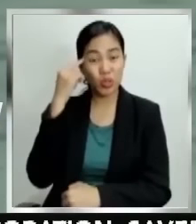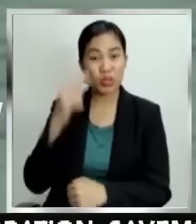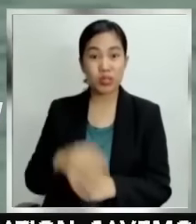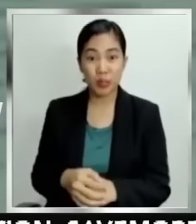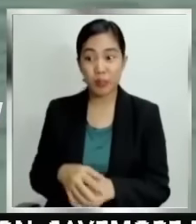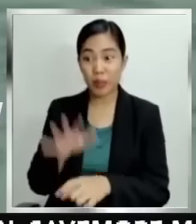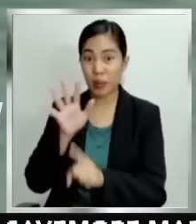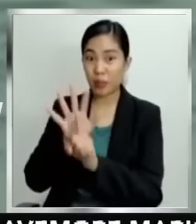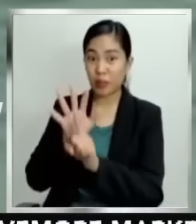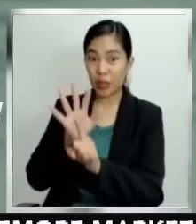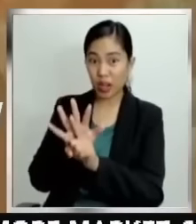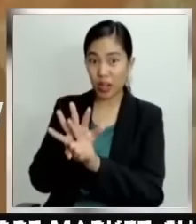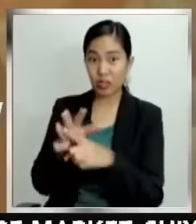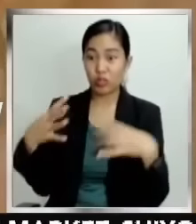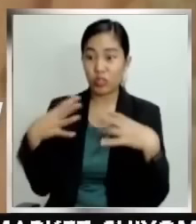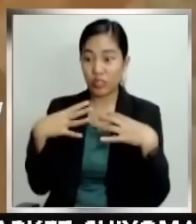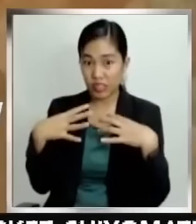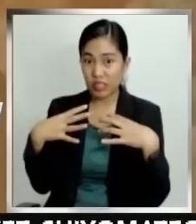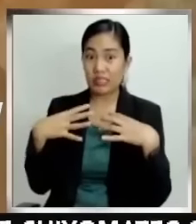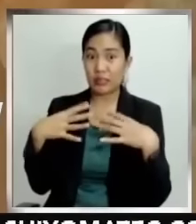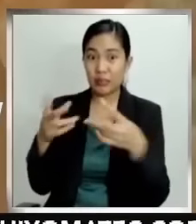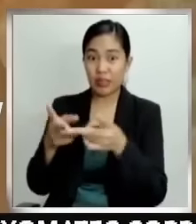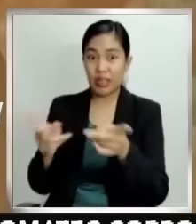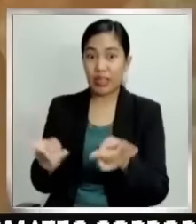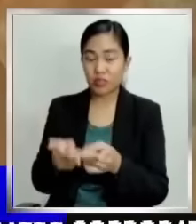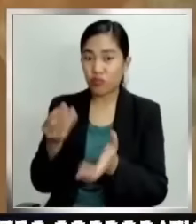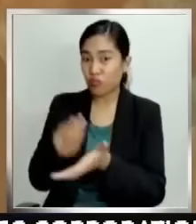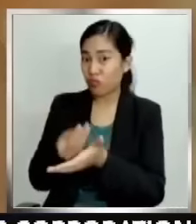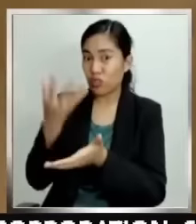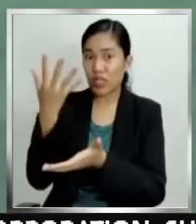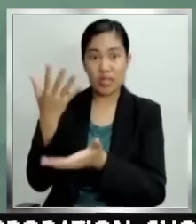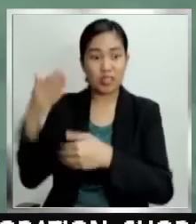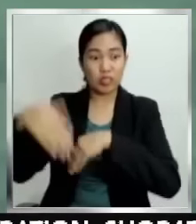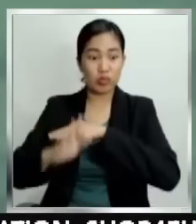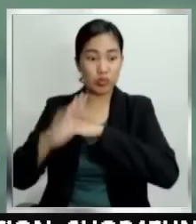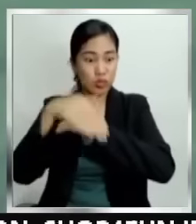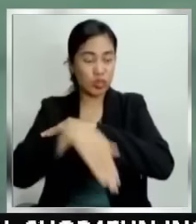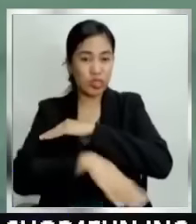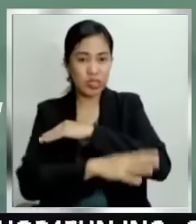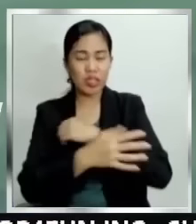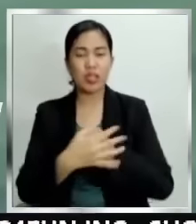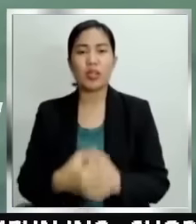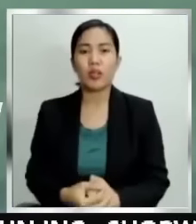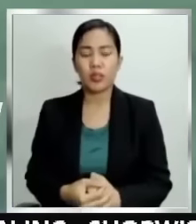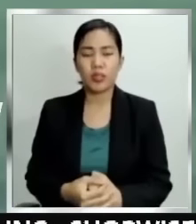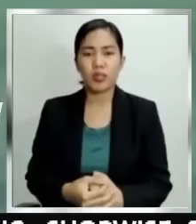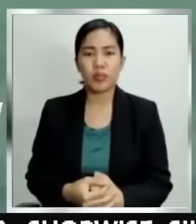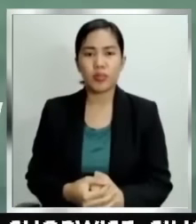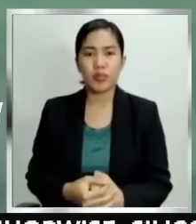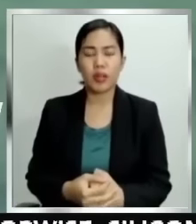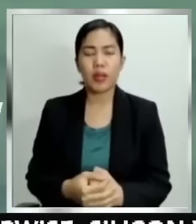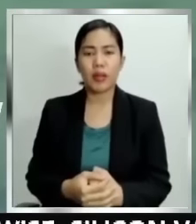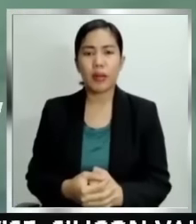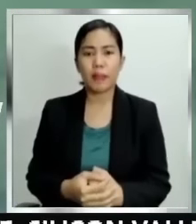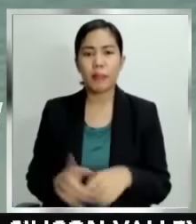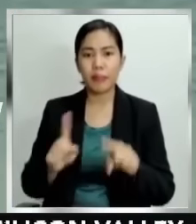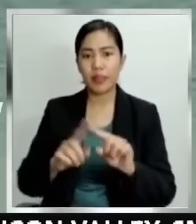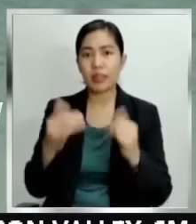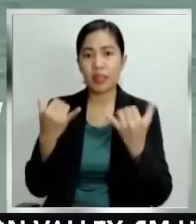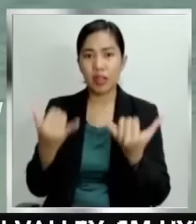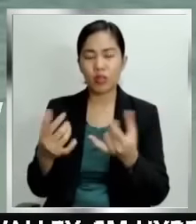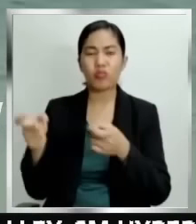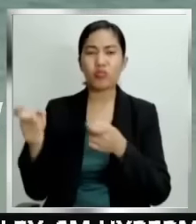sagana sa yamang dagat. Siyempre sir, nangangamba ka rin magbiyahe na papunta rito. Ngayon ang mga mangingisda limitado na rin ang galawan